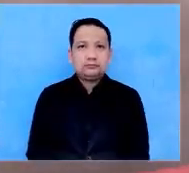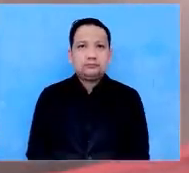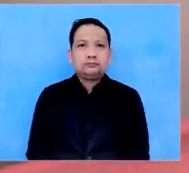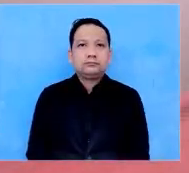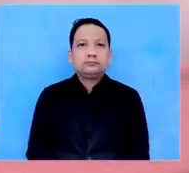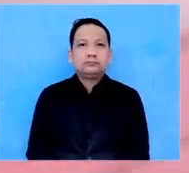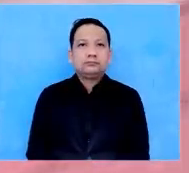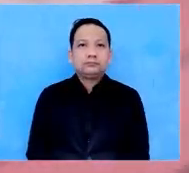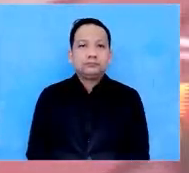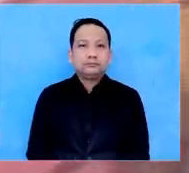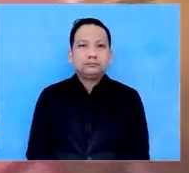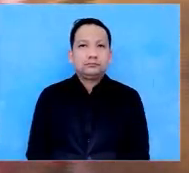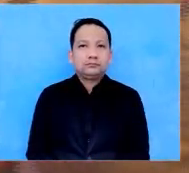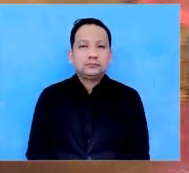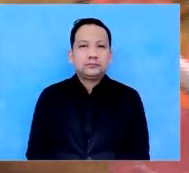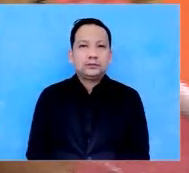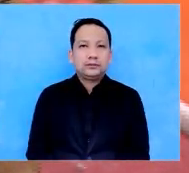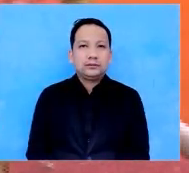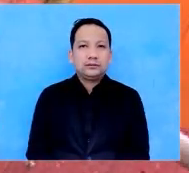na.